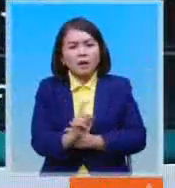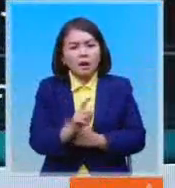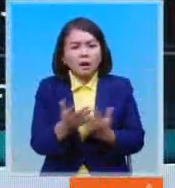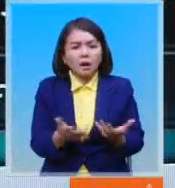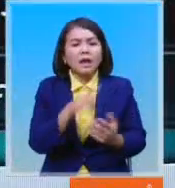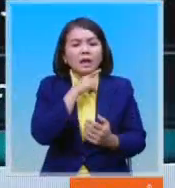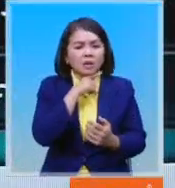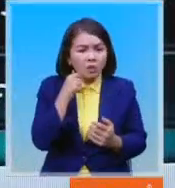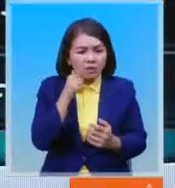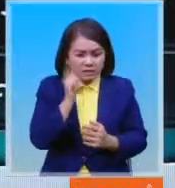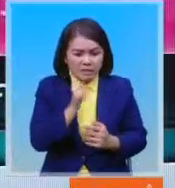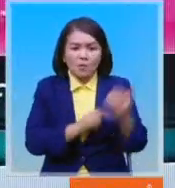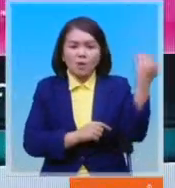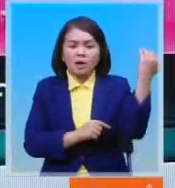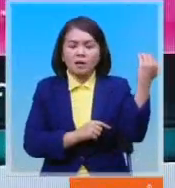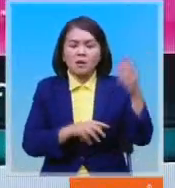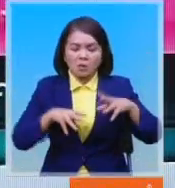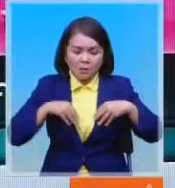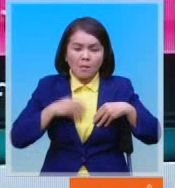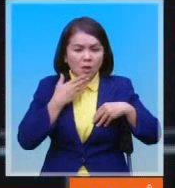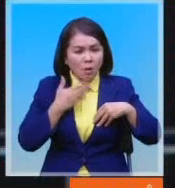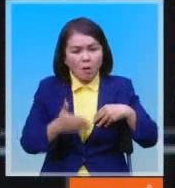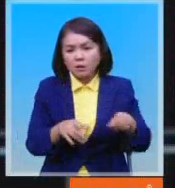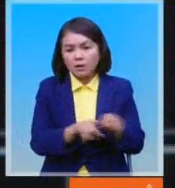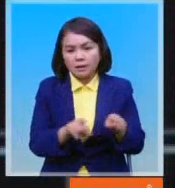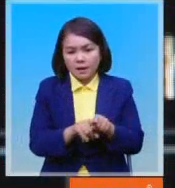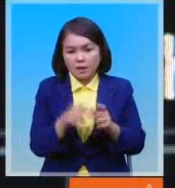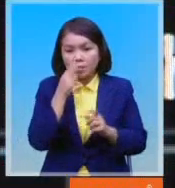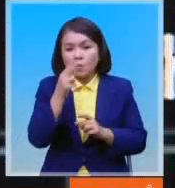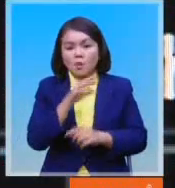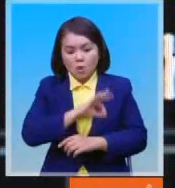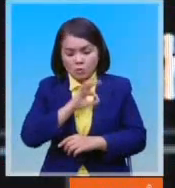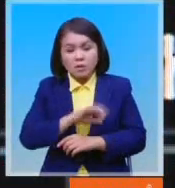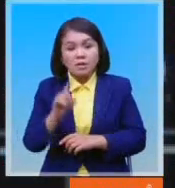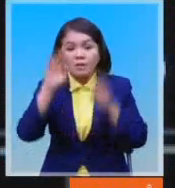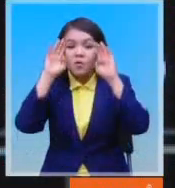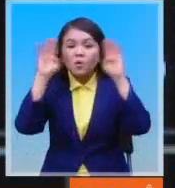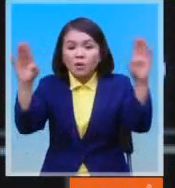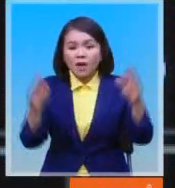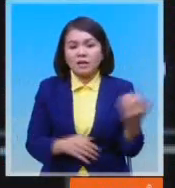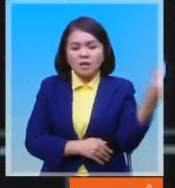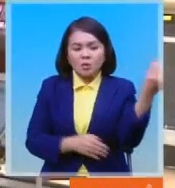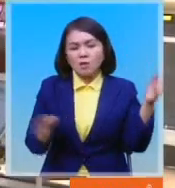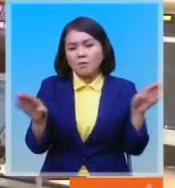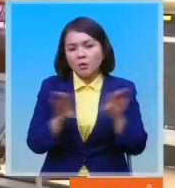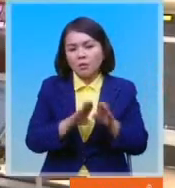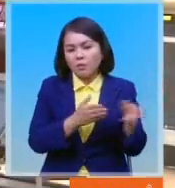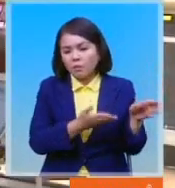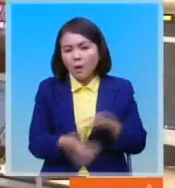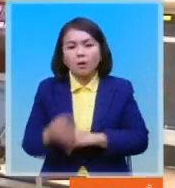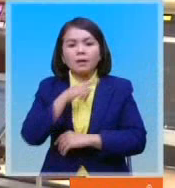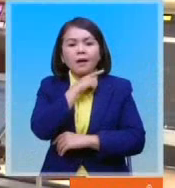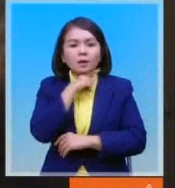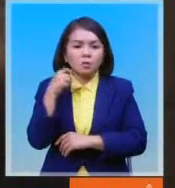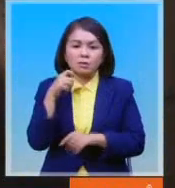ขาดทุนที่ผู้ประกอบการต้องแบกรับมาตลอดนี่เป็นเพียงความเห็นหนึ่งของผู้ที่ผ่านประสบการณ์ความเจ็บปวดจากการทำธุรกิจทีวีดิจิ